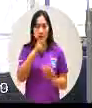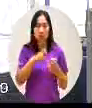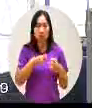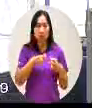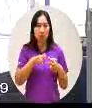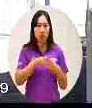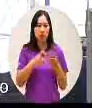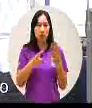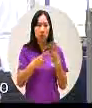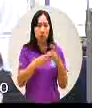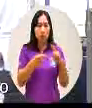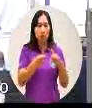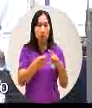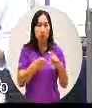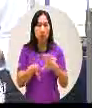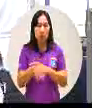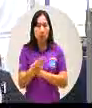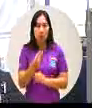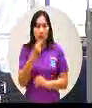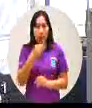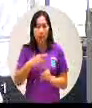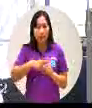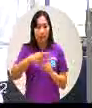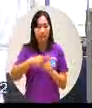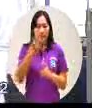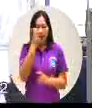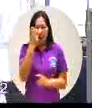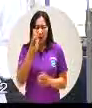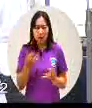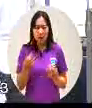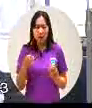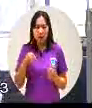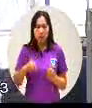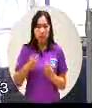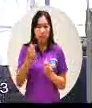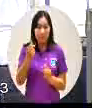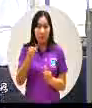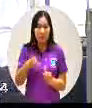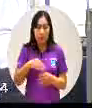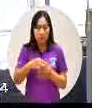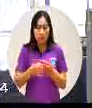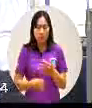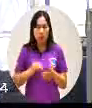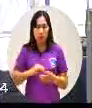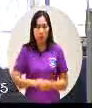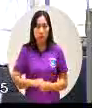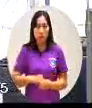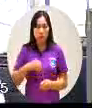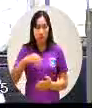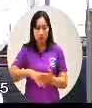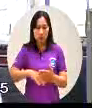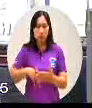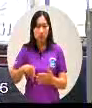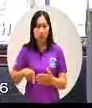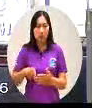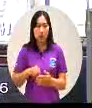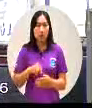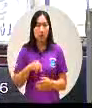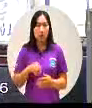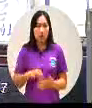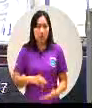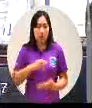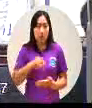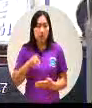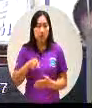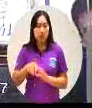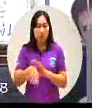个空气品质监测的一个设置标准哈。那未来这个区域哈，就是它的空品测站，其